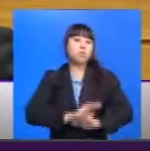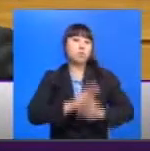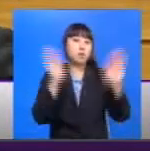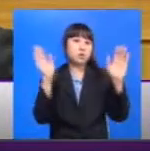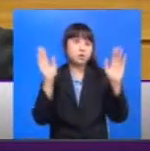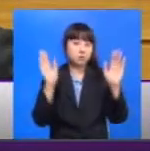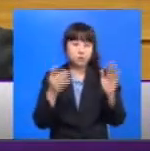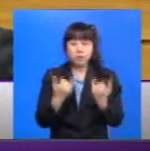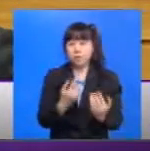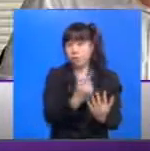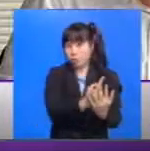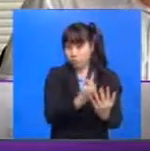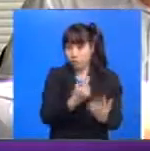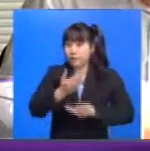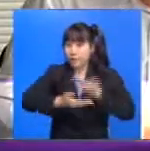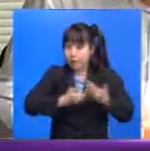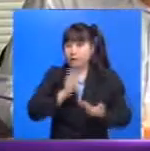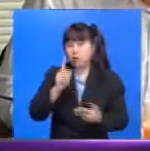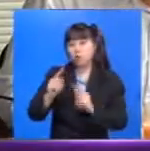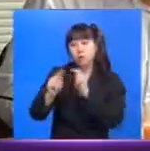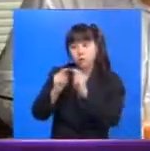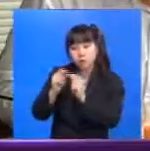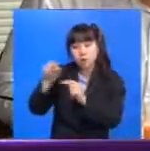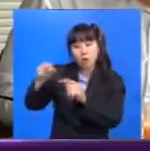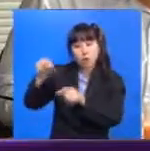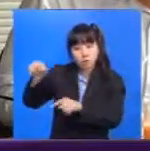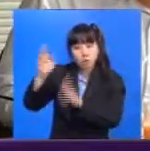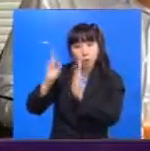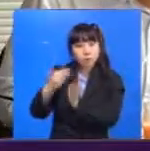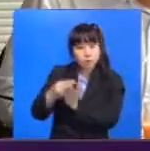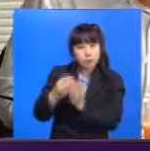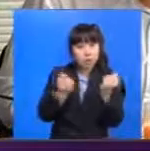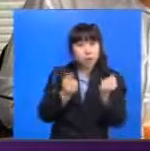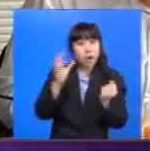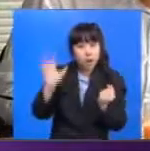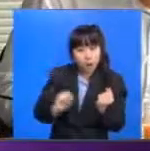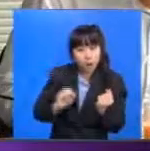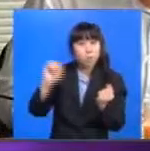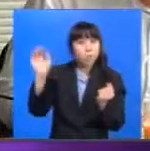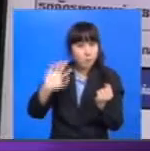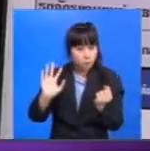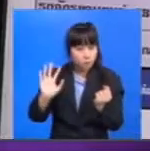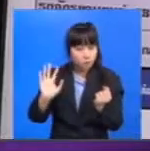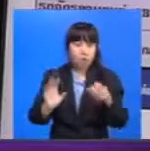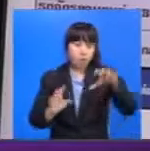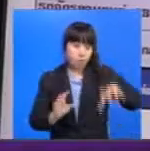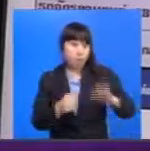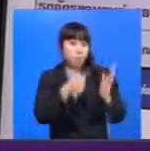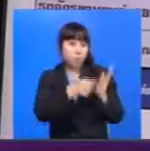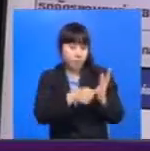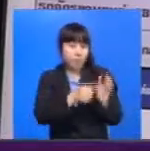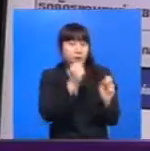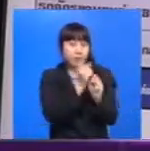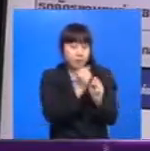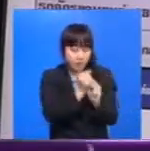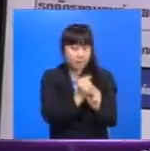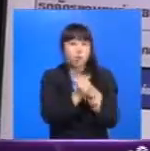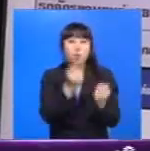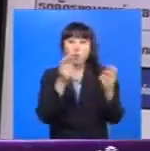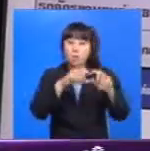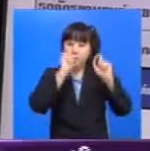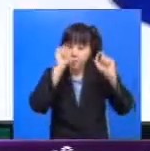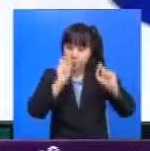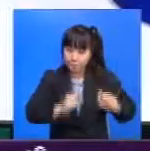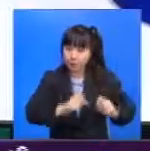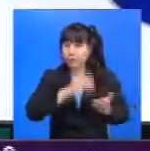ถหรือเดยลเลอร์จะตองตดตอกับลกค้าเพื่อขอคามชัดเจนวาจะไม่รบรถแล้ว เพื่อกรมสรศามิรจะได้ดำเนินการยุตติการอน